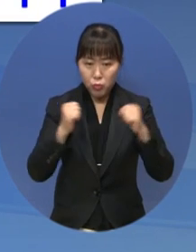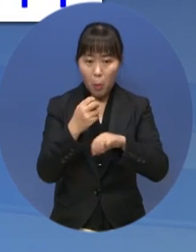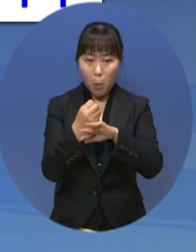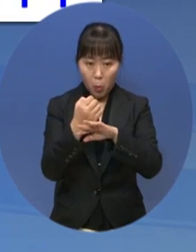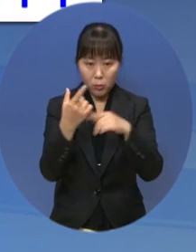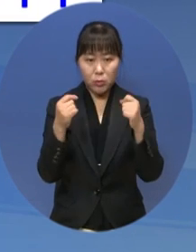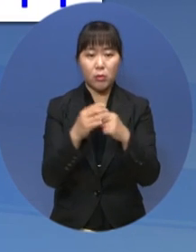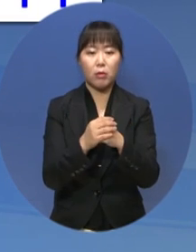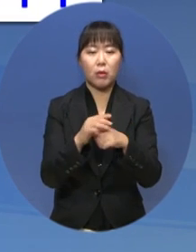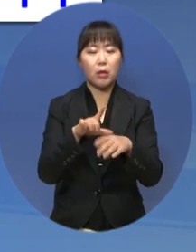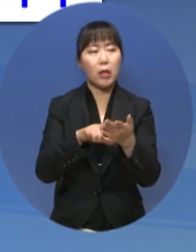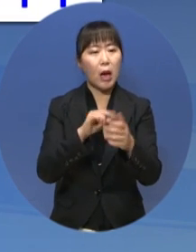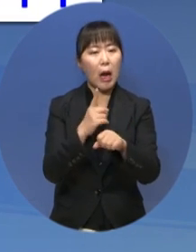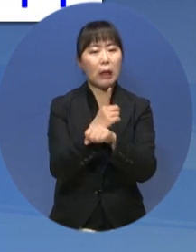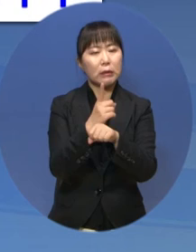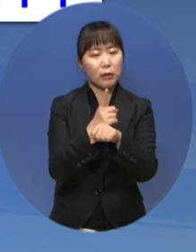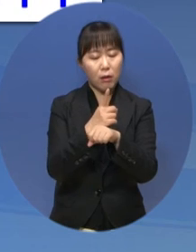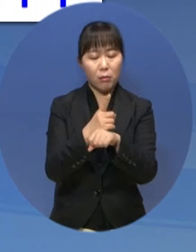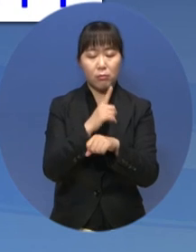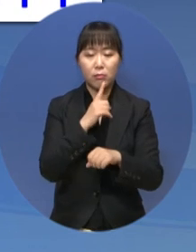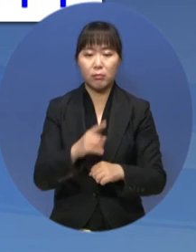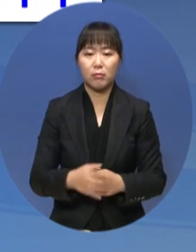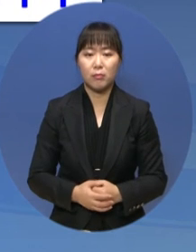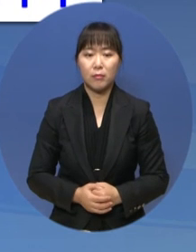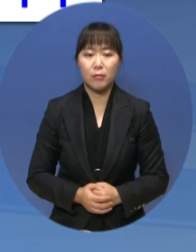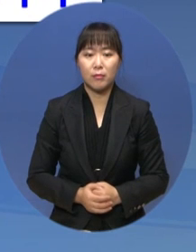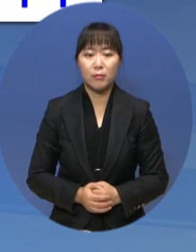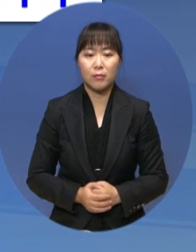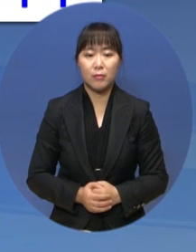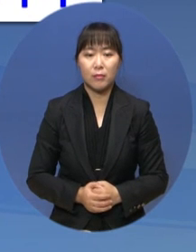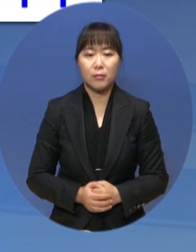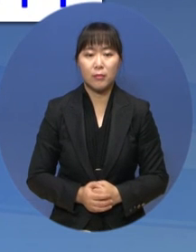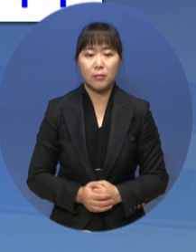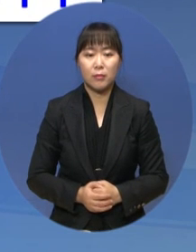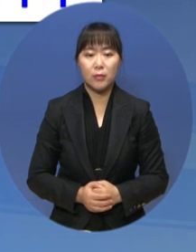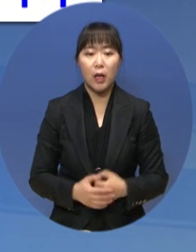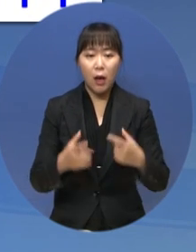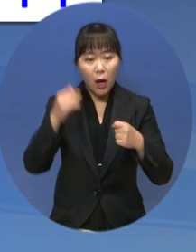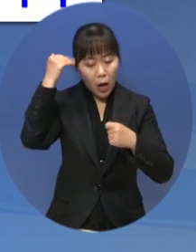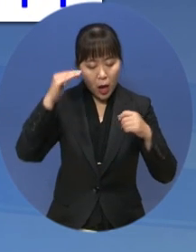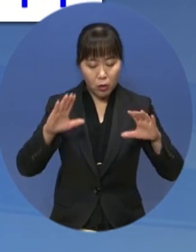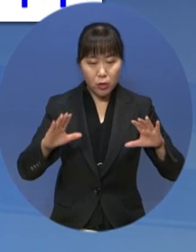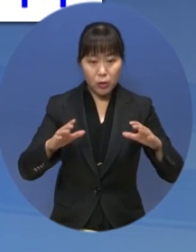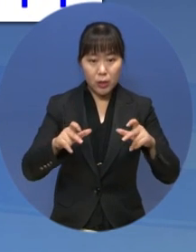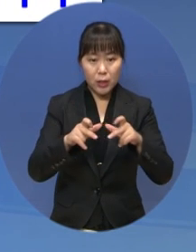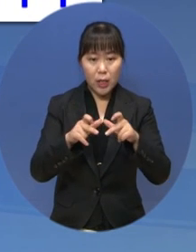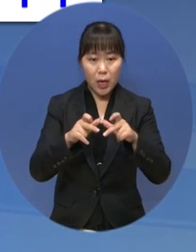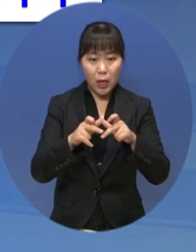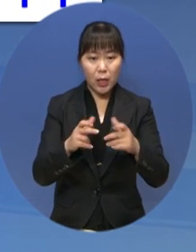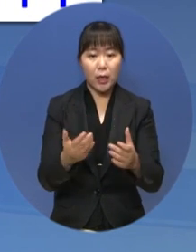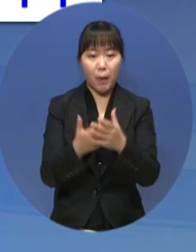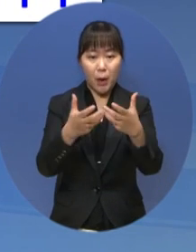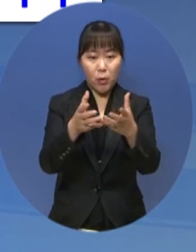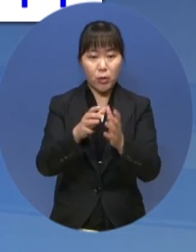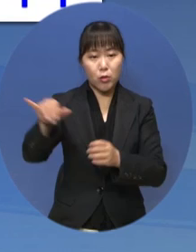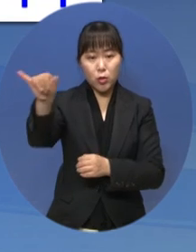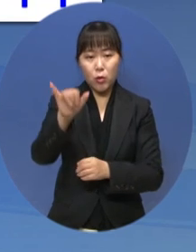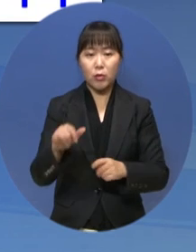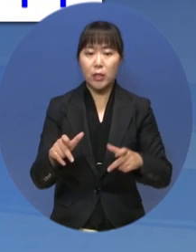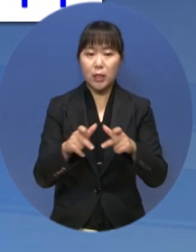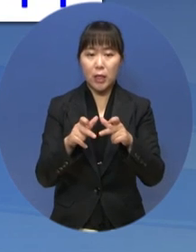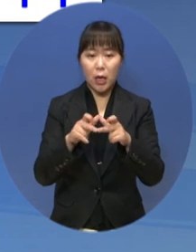약 1시간으로 나타나 큰 차이를 보였습니다. 이 의원은 한국장애인개발원에서 전국